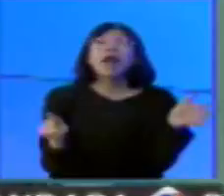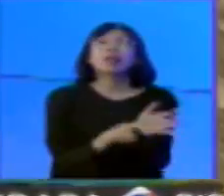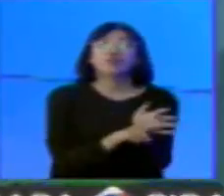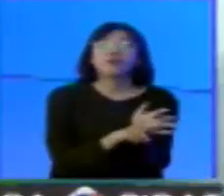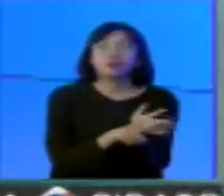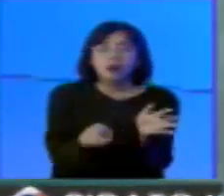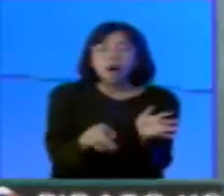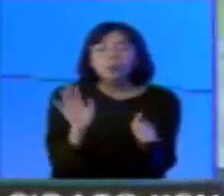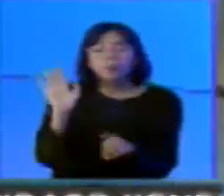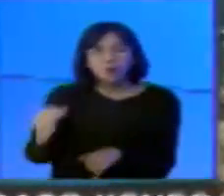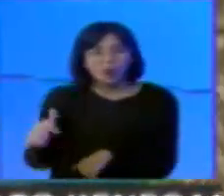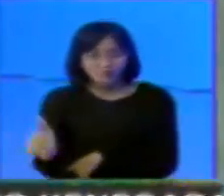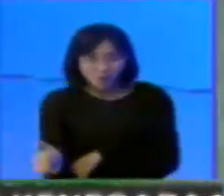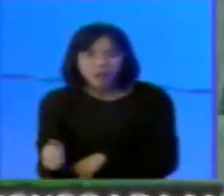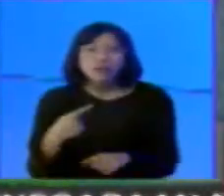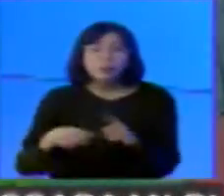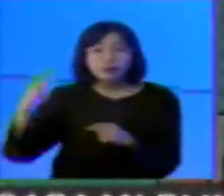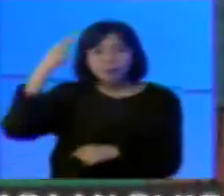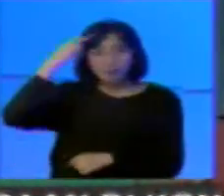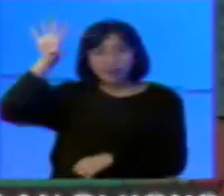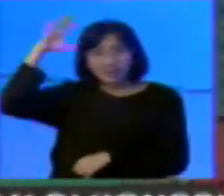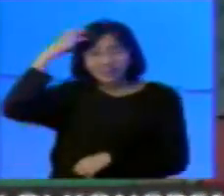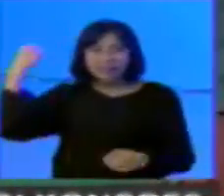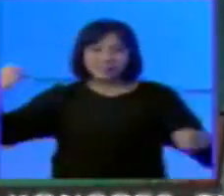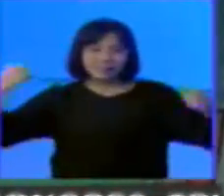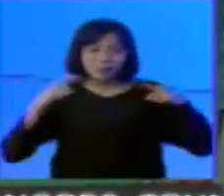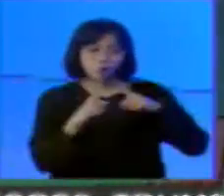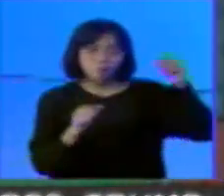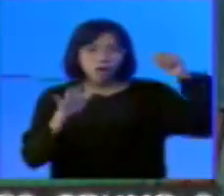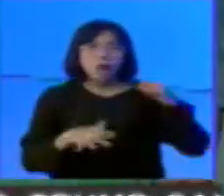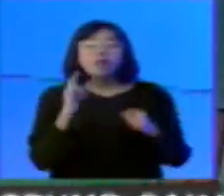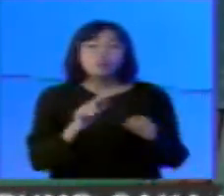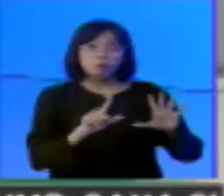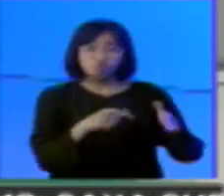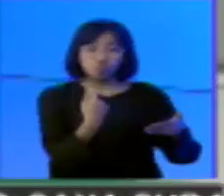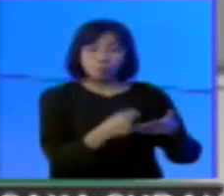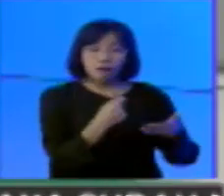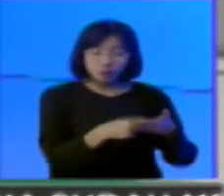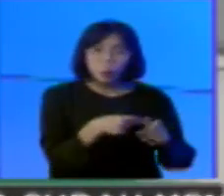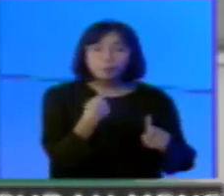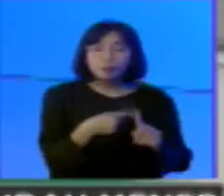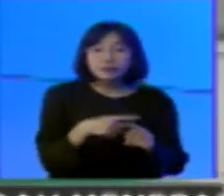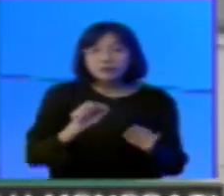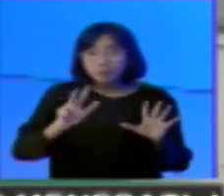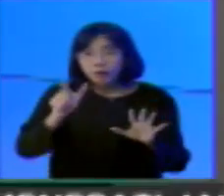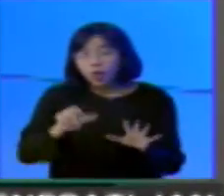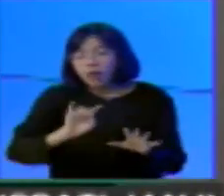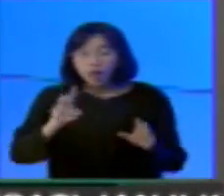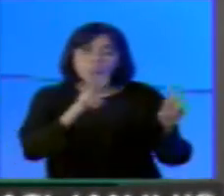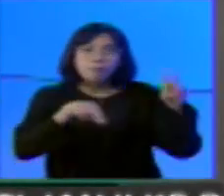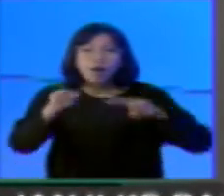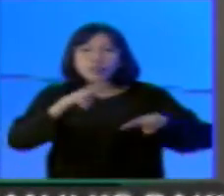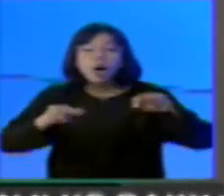pulang. Meski demikian, Kepala Dinas Kesehatan Sumatera Selatan tetap akan memantau kondisi ke-9 mahasiswa hingga 14 hari ke